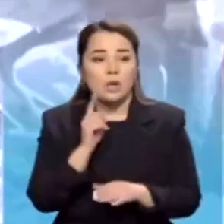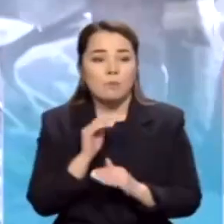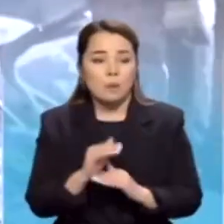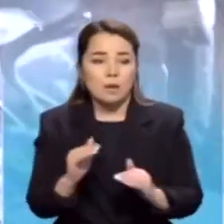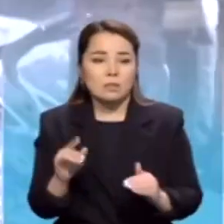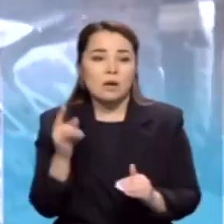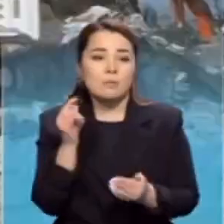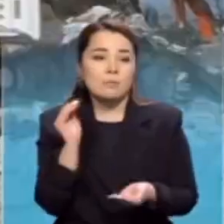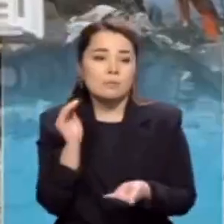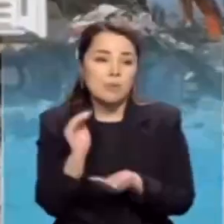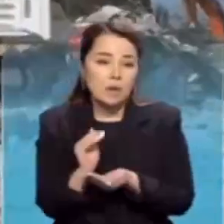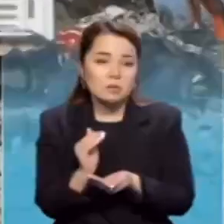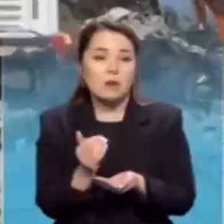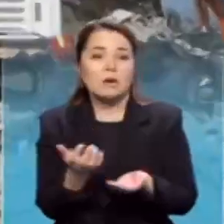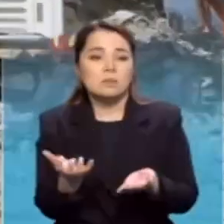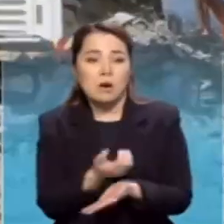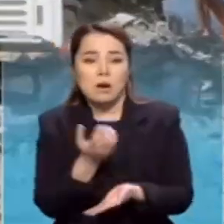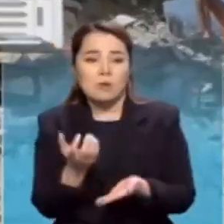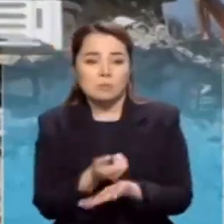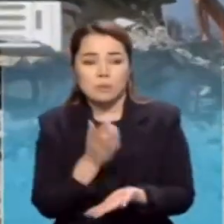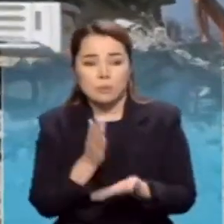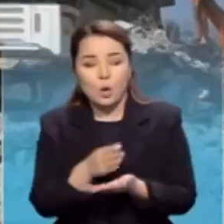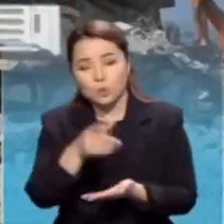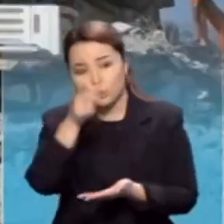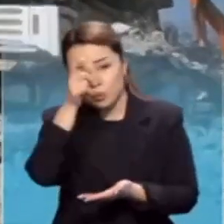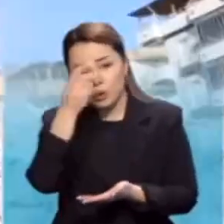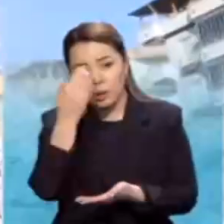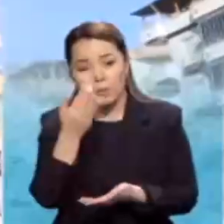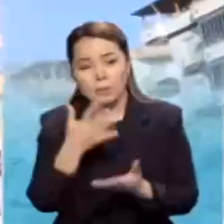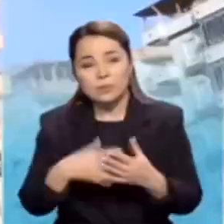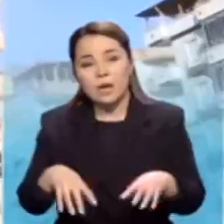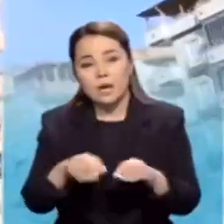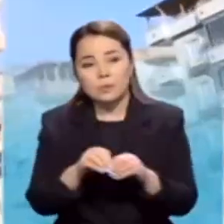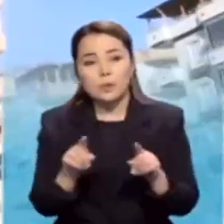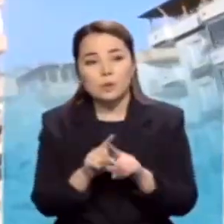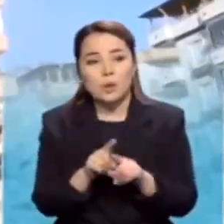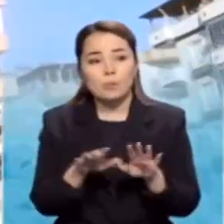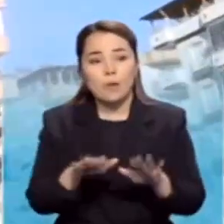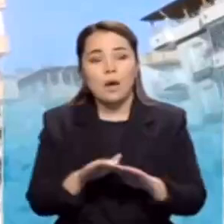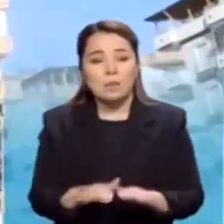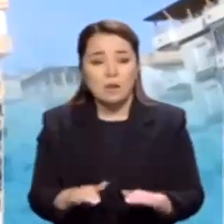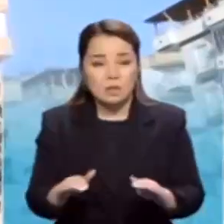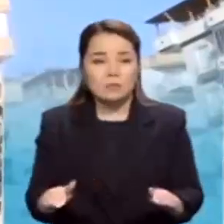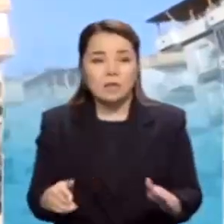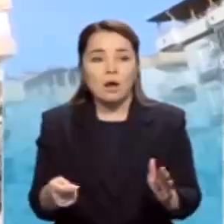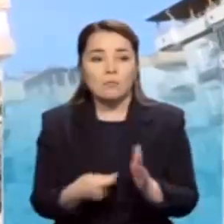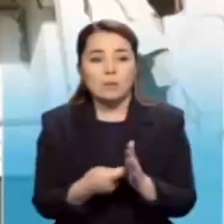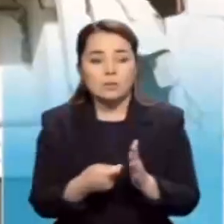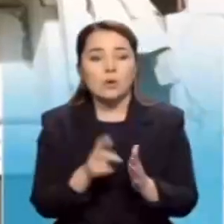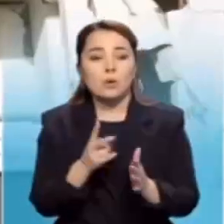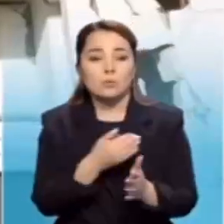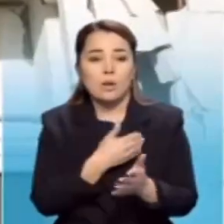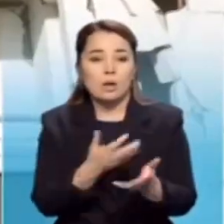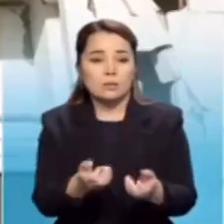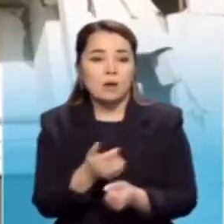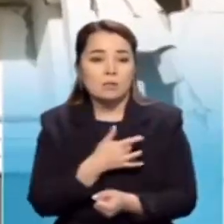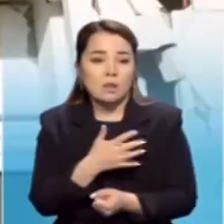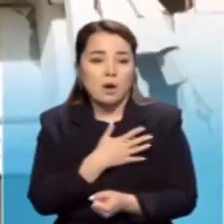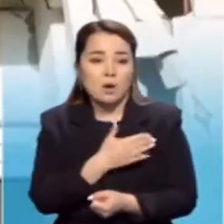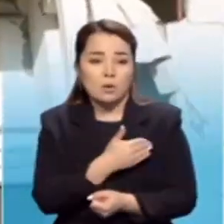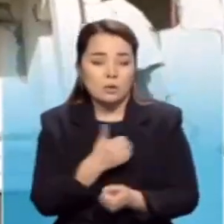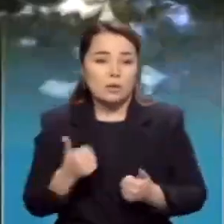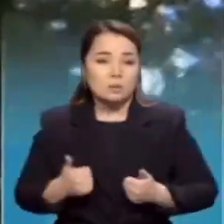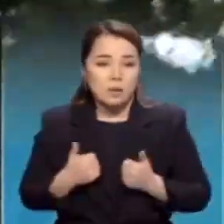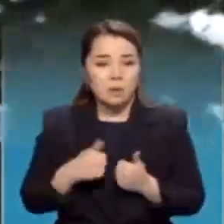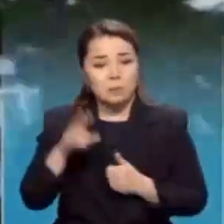балалар, нәрестелер көптеп табылып жатыр. Түрік ағайындар, отбасылар осы балаларды асырап алуға қатты құлшынып отыр, бірақ